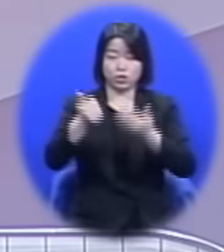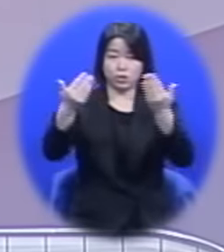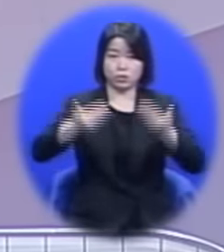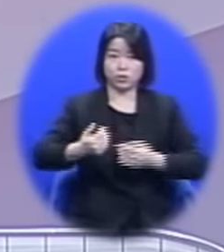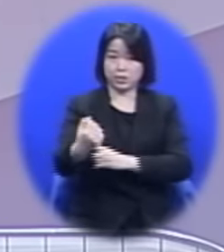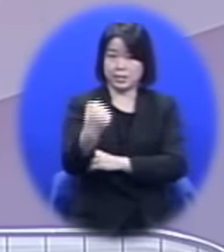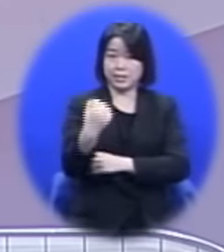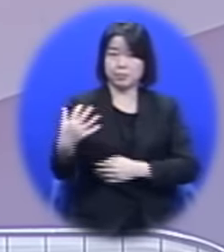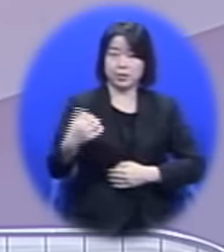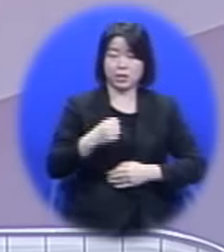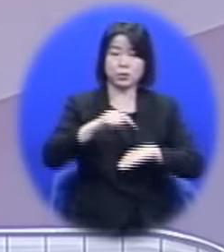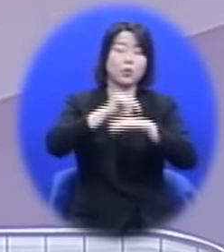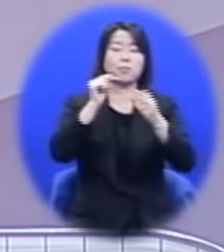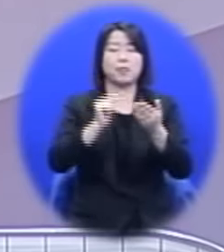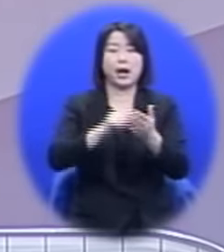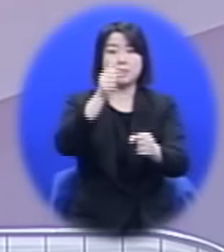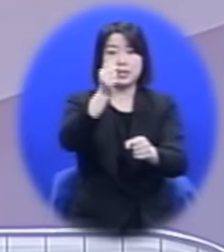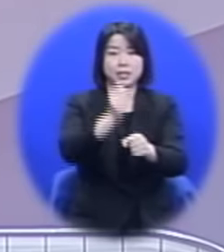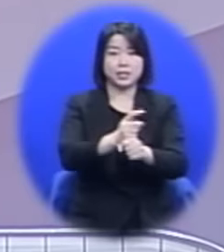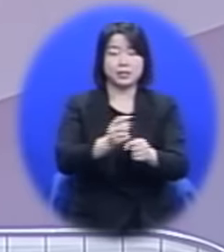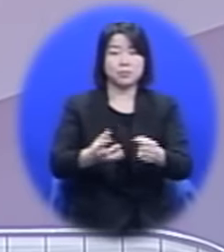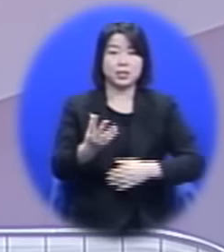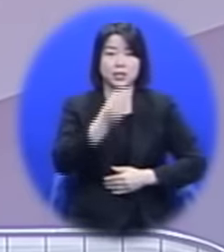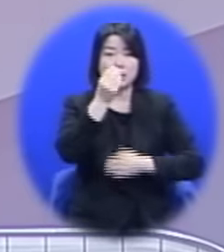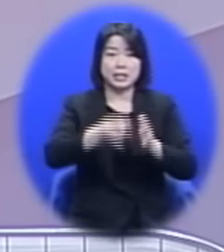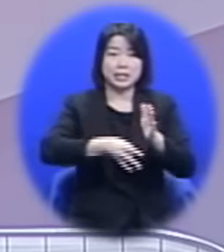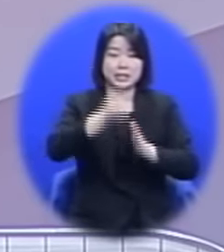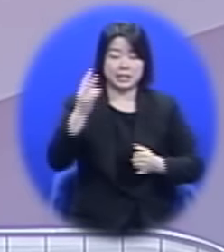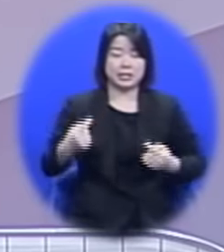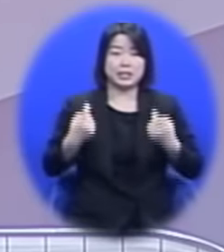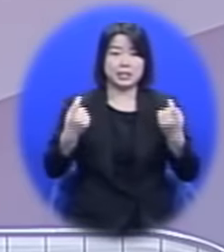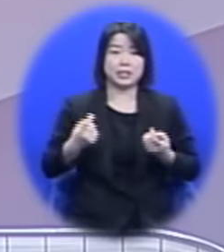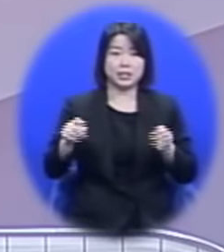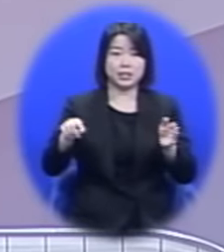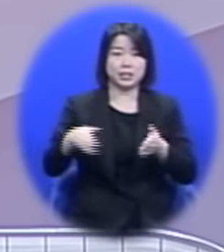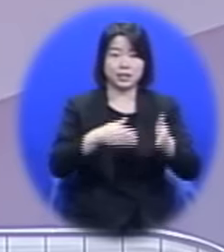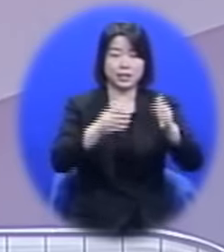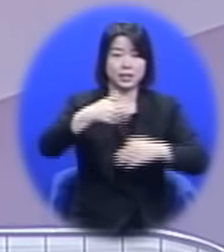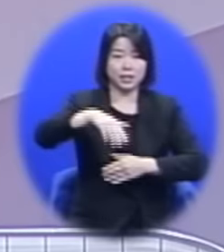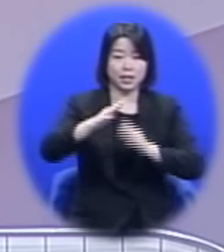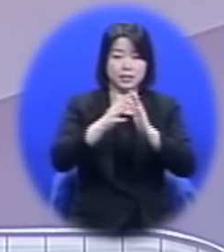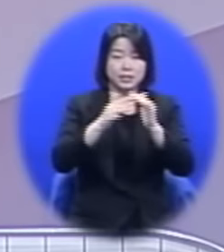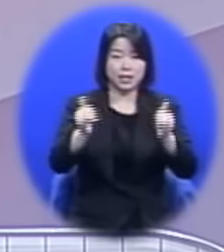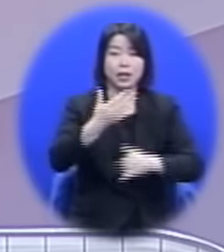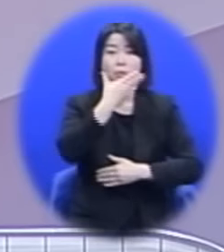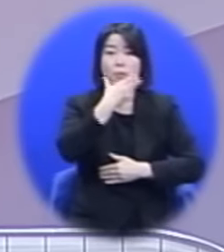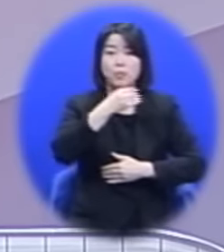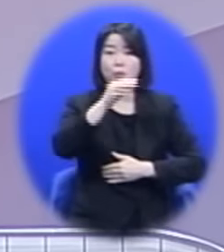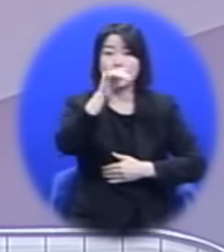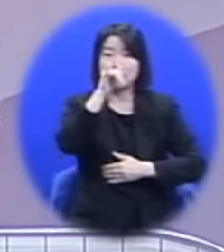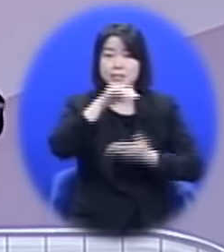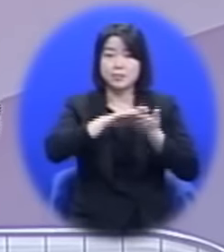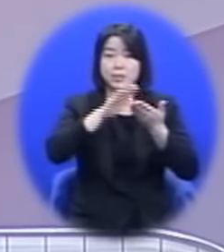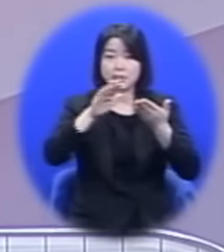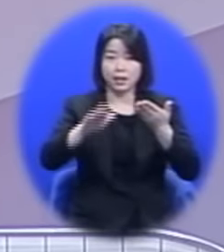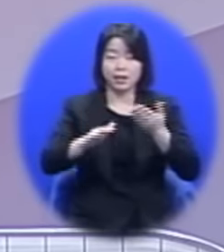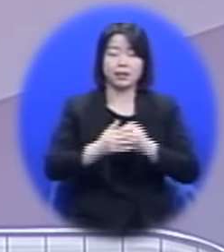마음에 이미 시온의 순례길에 오른 사람들은 복이 있습니다. 이